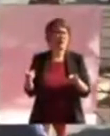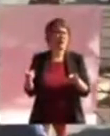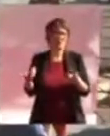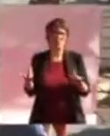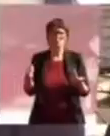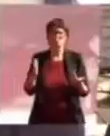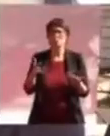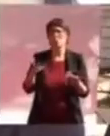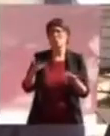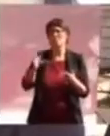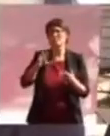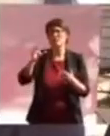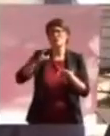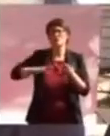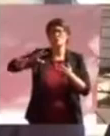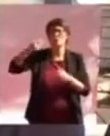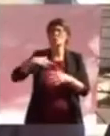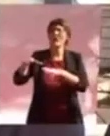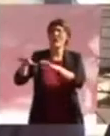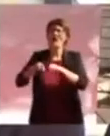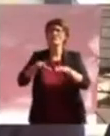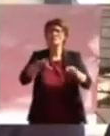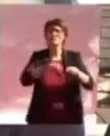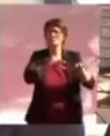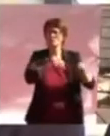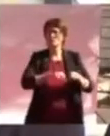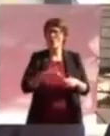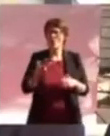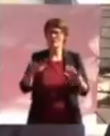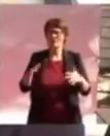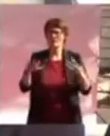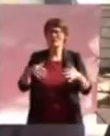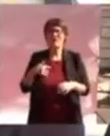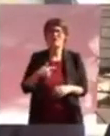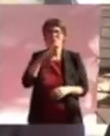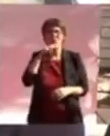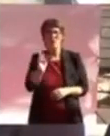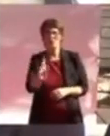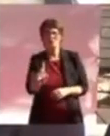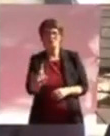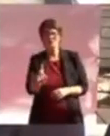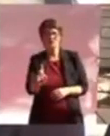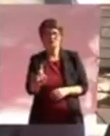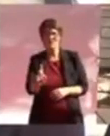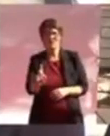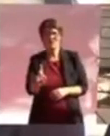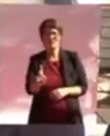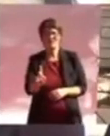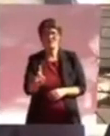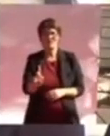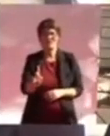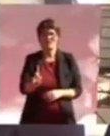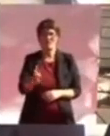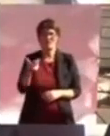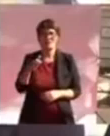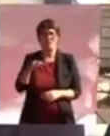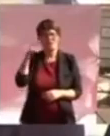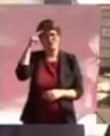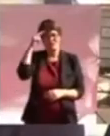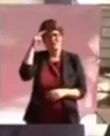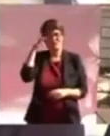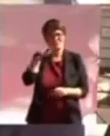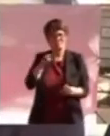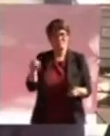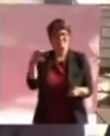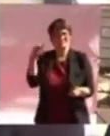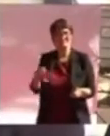numerose ma non sufficienti ancora perché comunque ricordiamoci che stanno queste assunzioni verranno assorbite dal turn